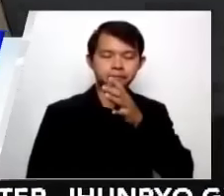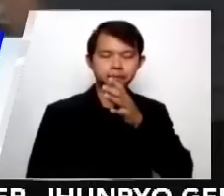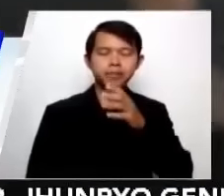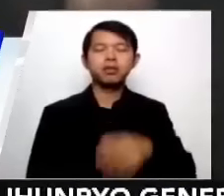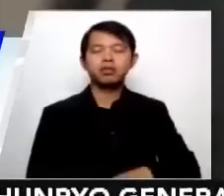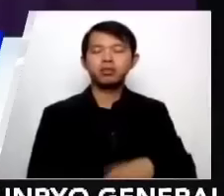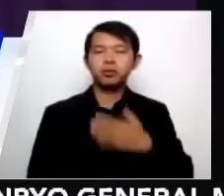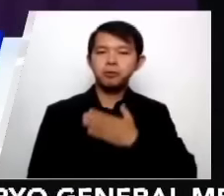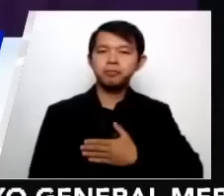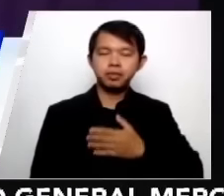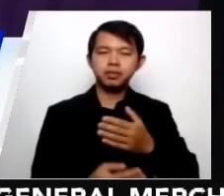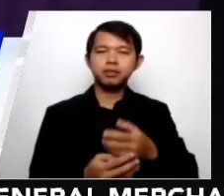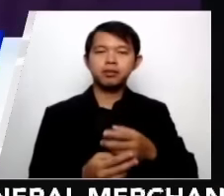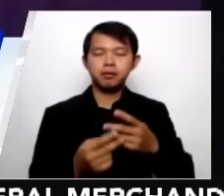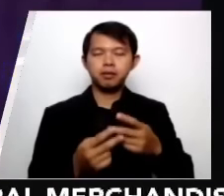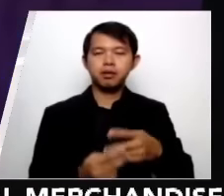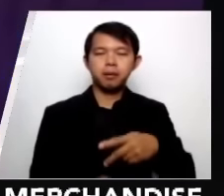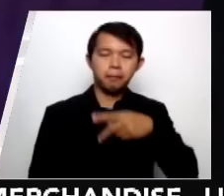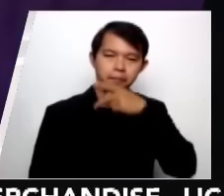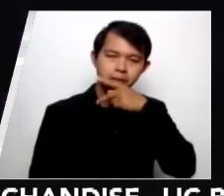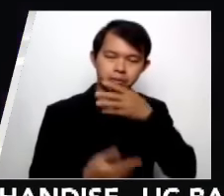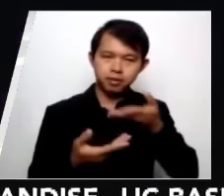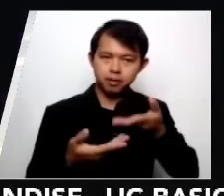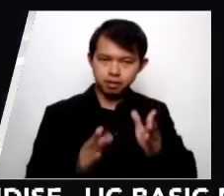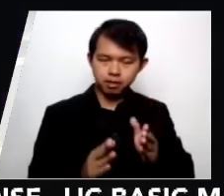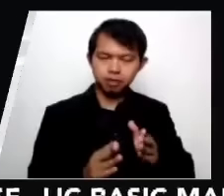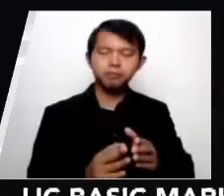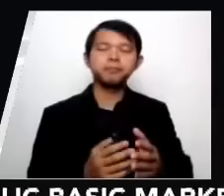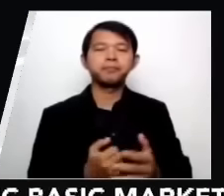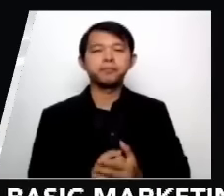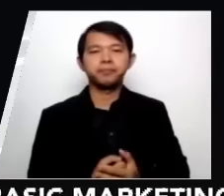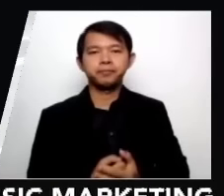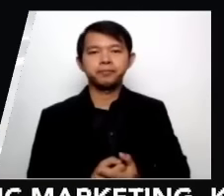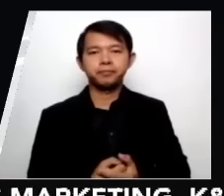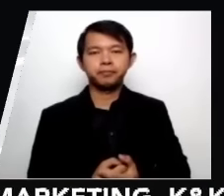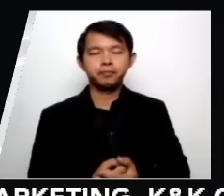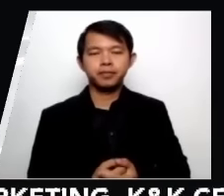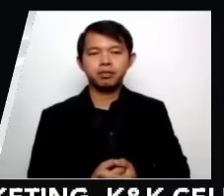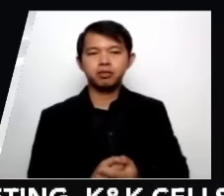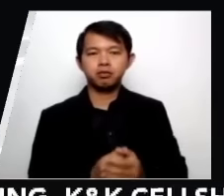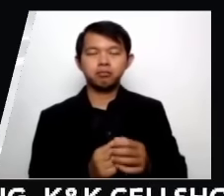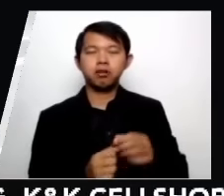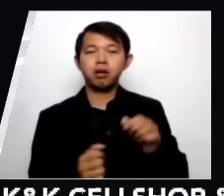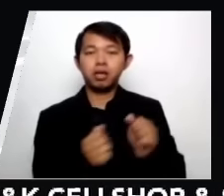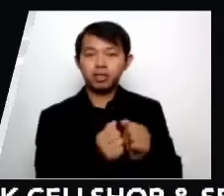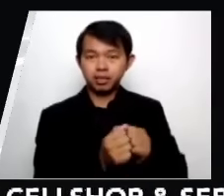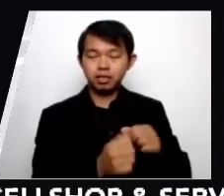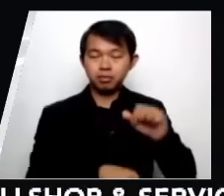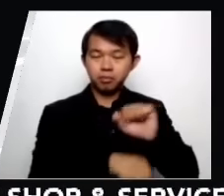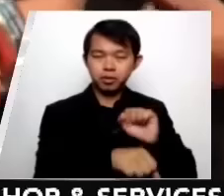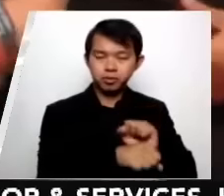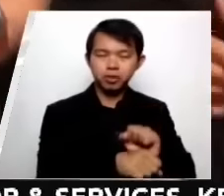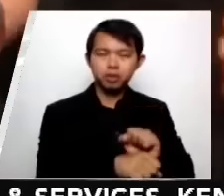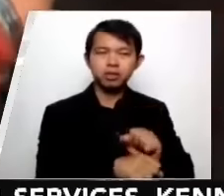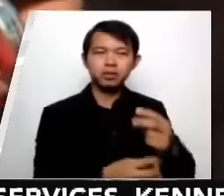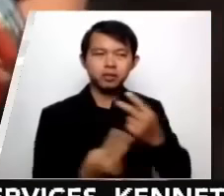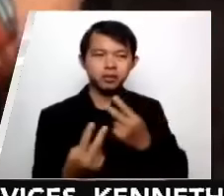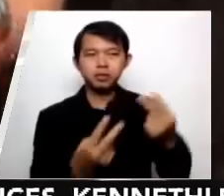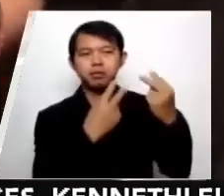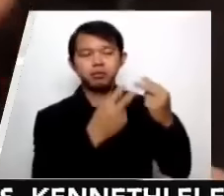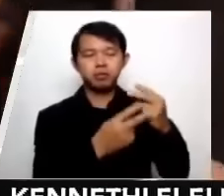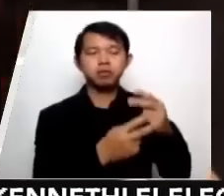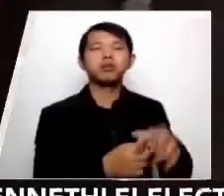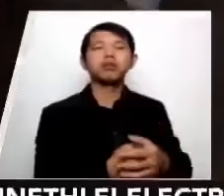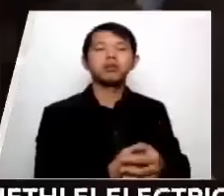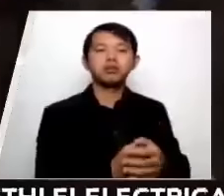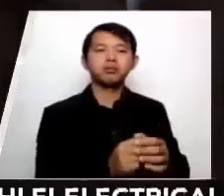ng kanilang pagdadalamhati. Inalala rin ang mga nakatrabaho ni Jacqueline ang kanyang makulay na karera sa showbiz. Kasama riyan